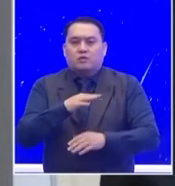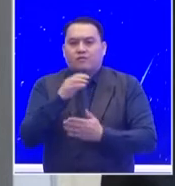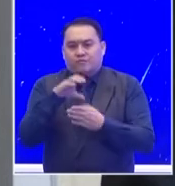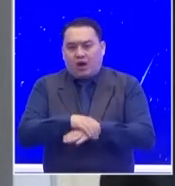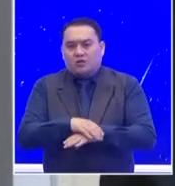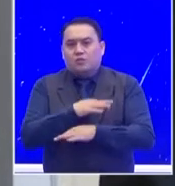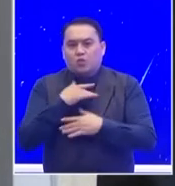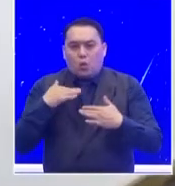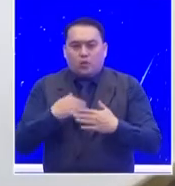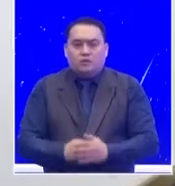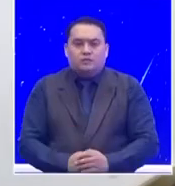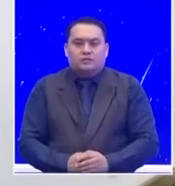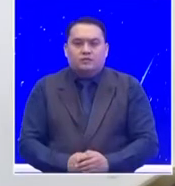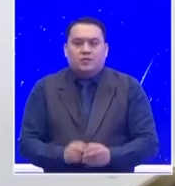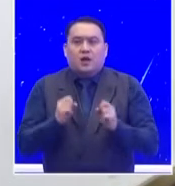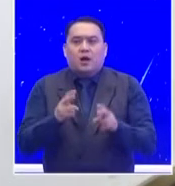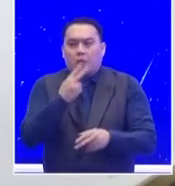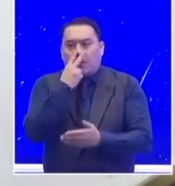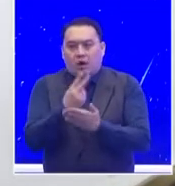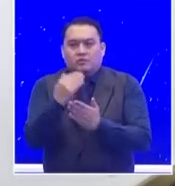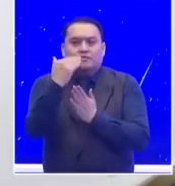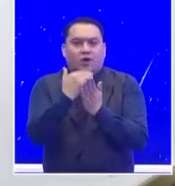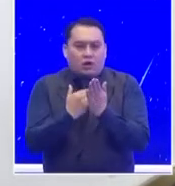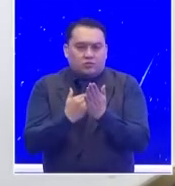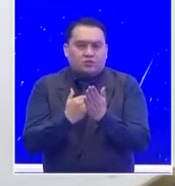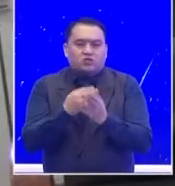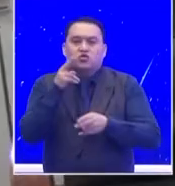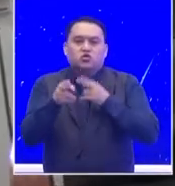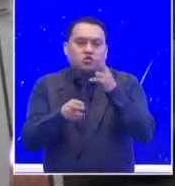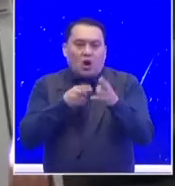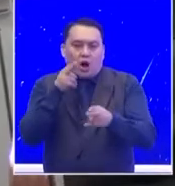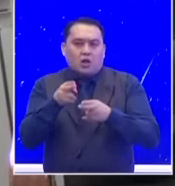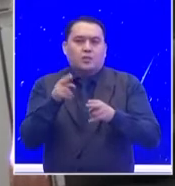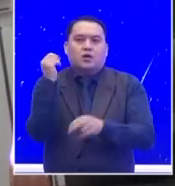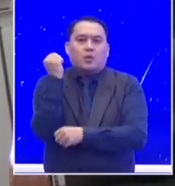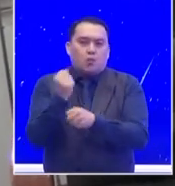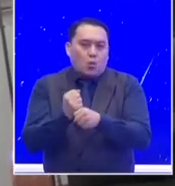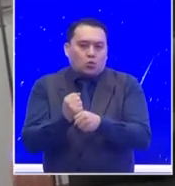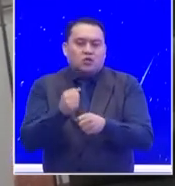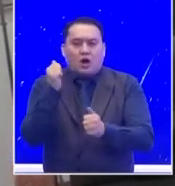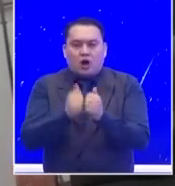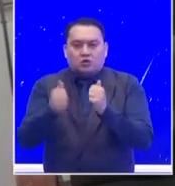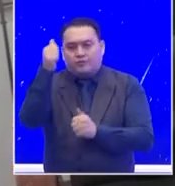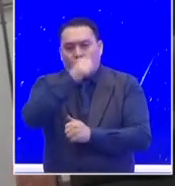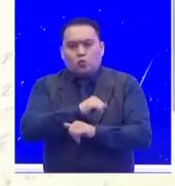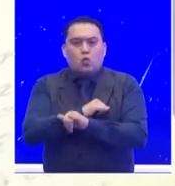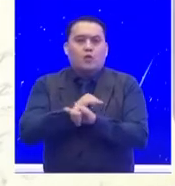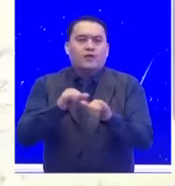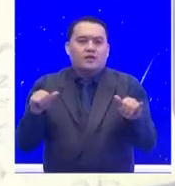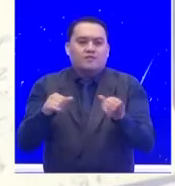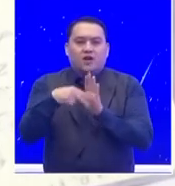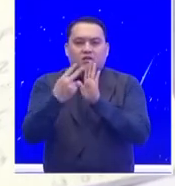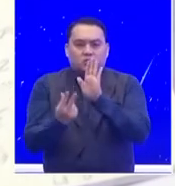много. Как показывает статистика, количество жалоб со стороны наемных работников из года в год увеличивается. Если в